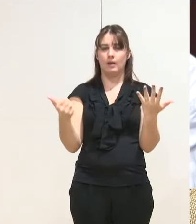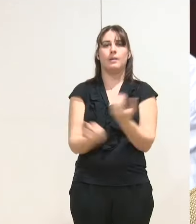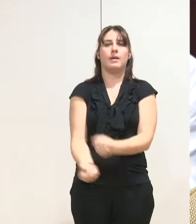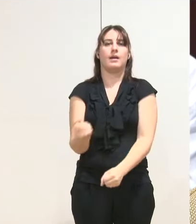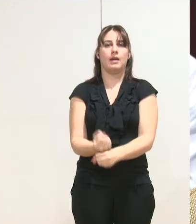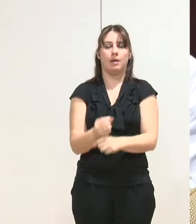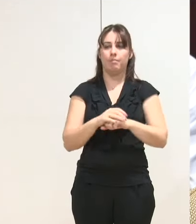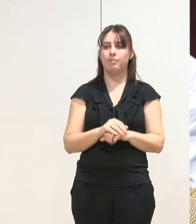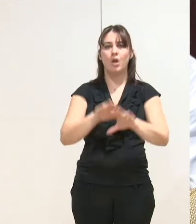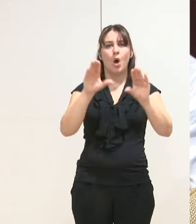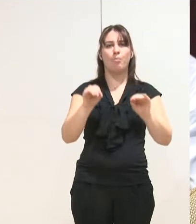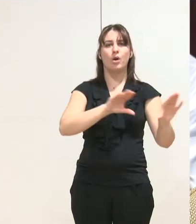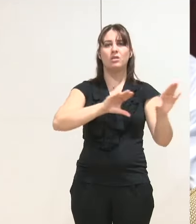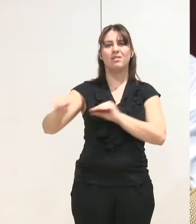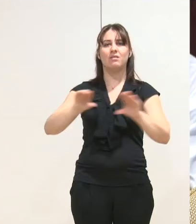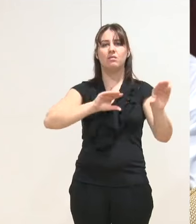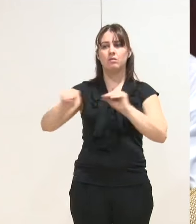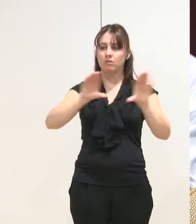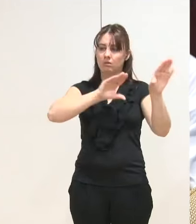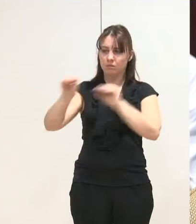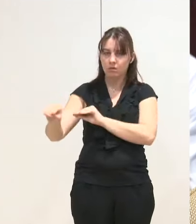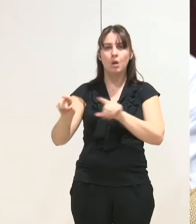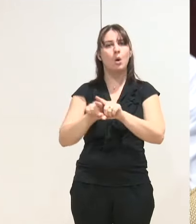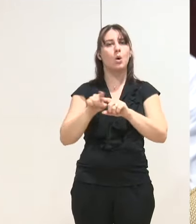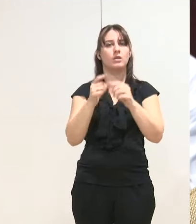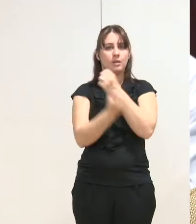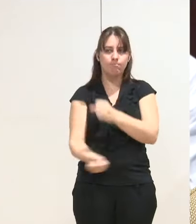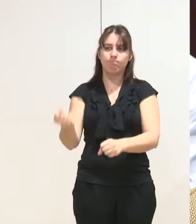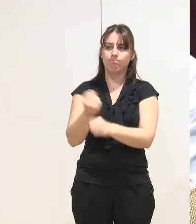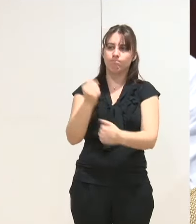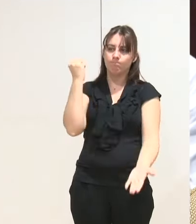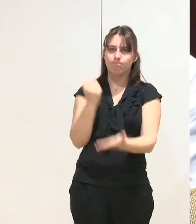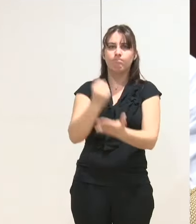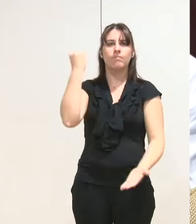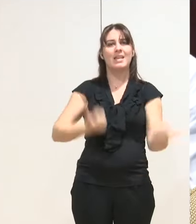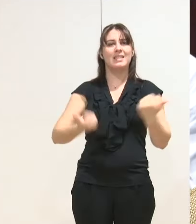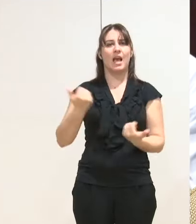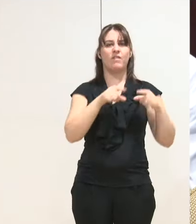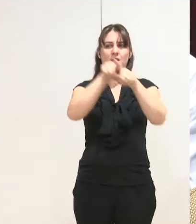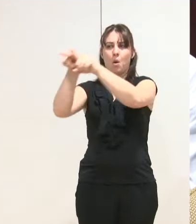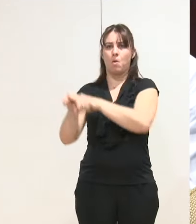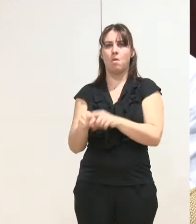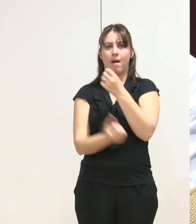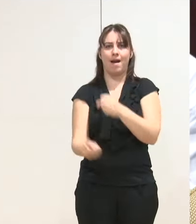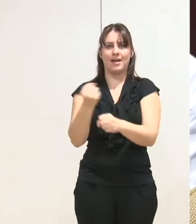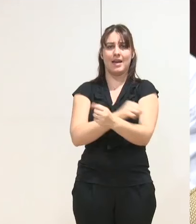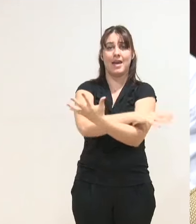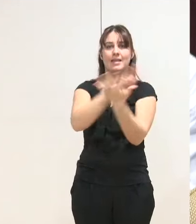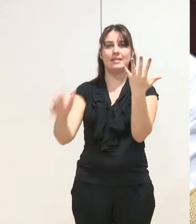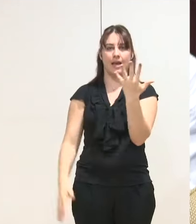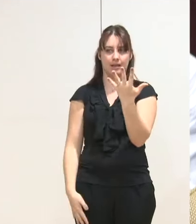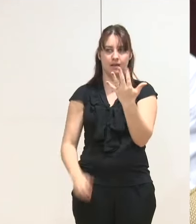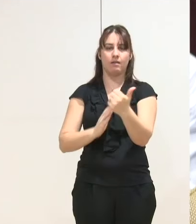de ces transferts de postes il s'agit d'acter la création de cinq services communs celui relatif à la